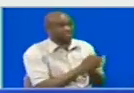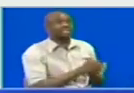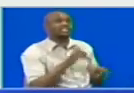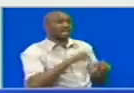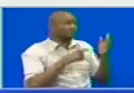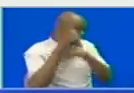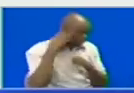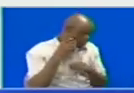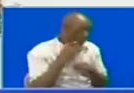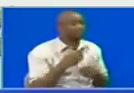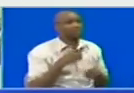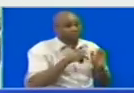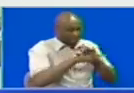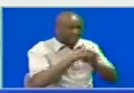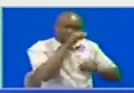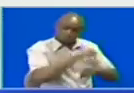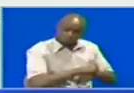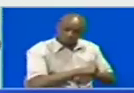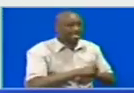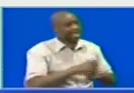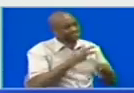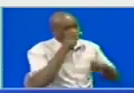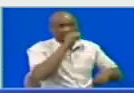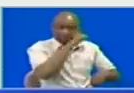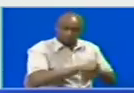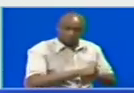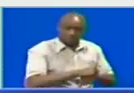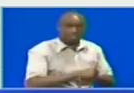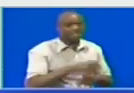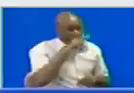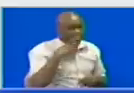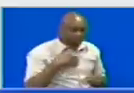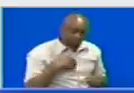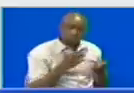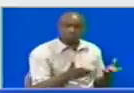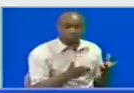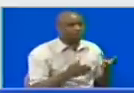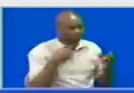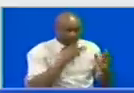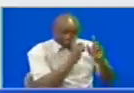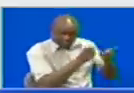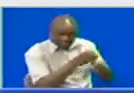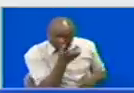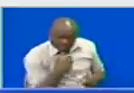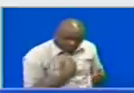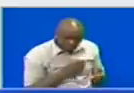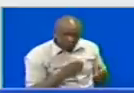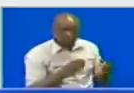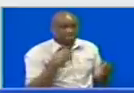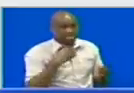zile watoto wa primary ama hata shule ya upili walikuwa wanaangaliwa sana wale ambao wana talanta. Tuangazie kama